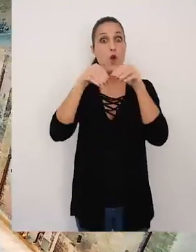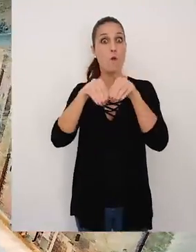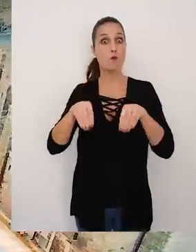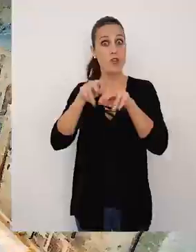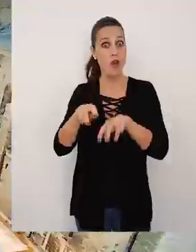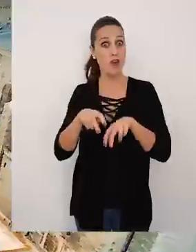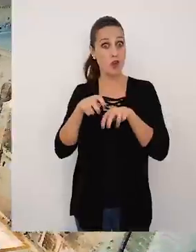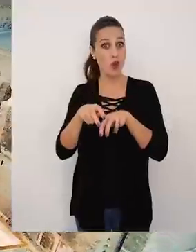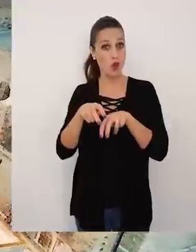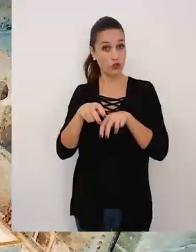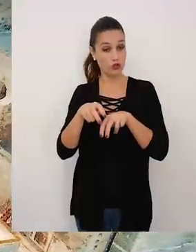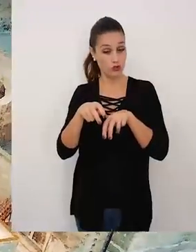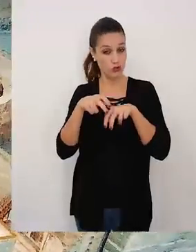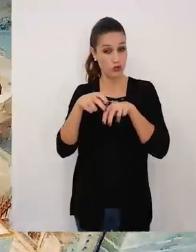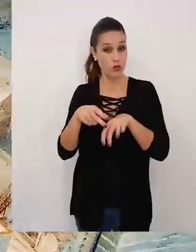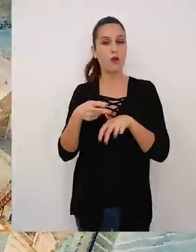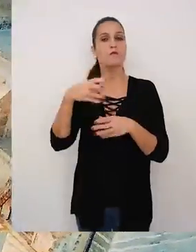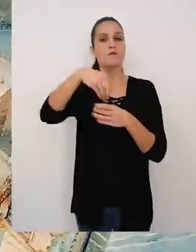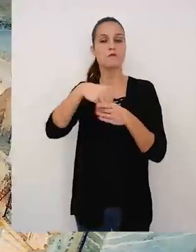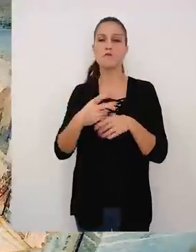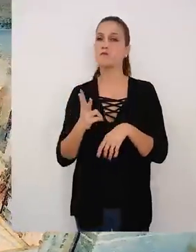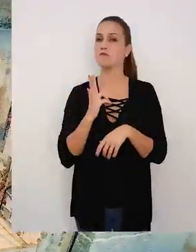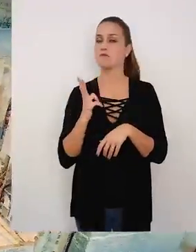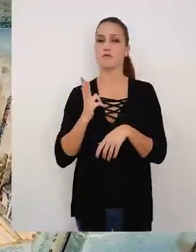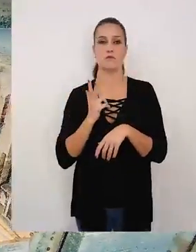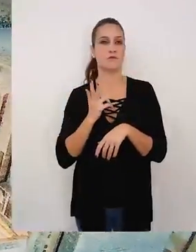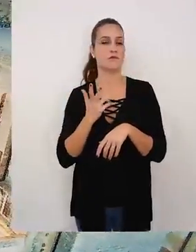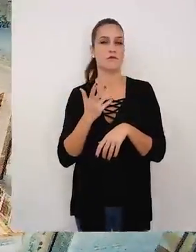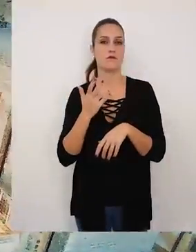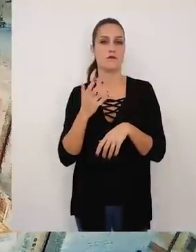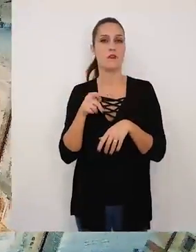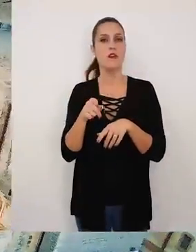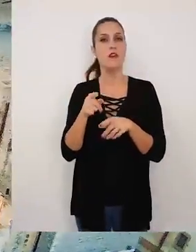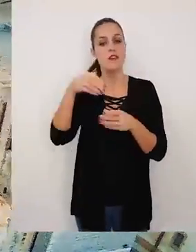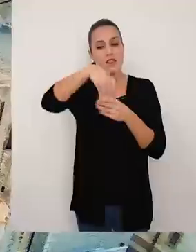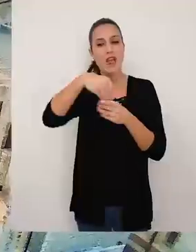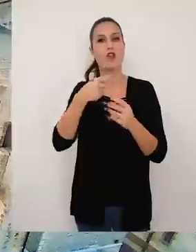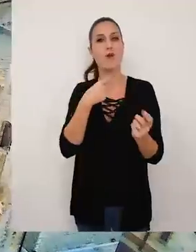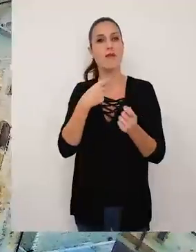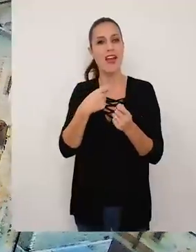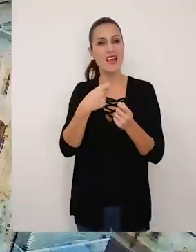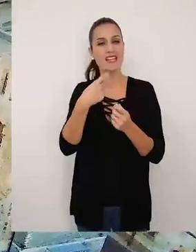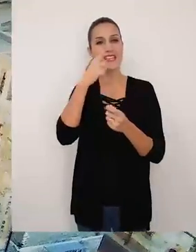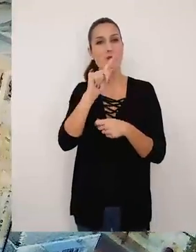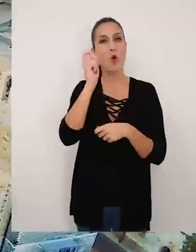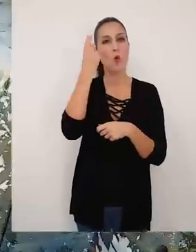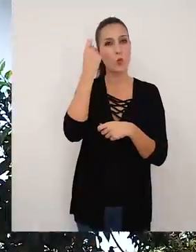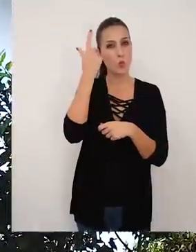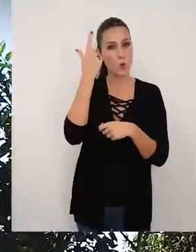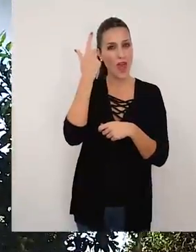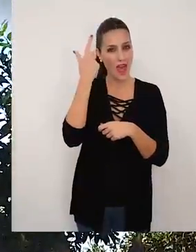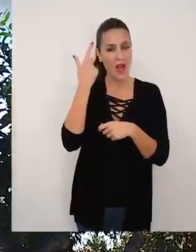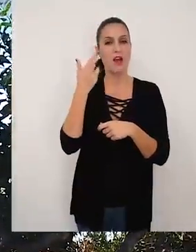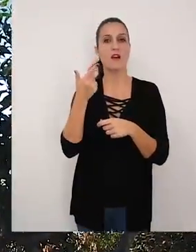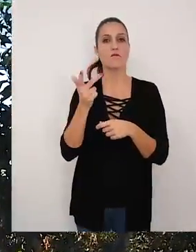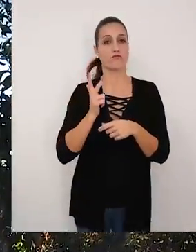Il Museo Archeologico è una grande fucina di innovazione e sperimentazione di management culturale. Una parte del palazzo,